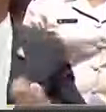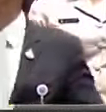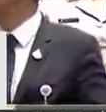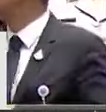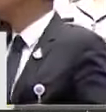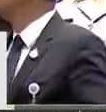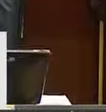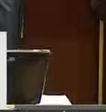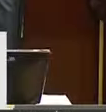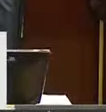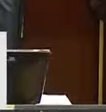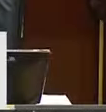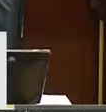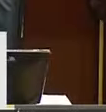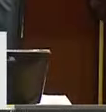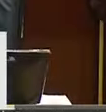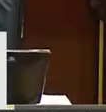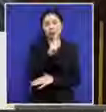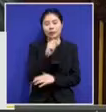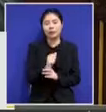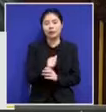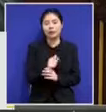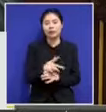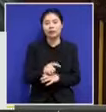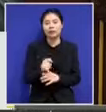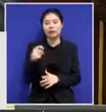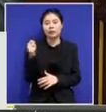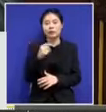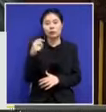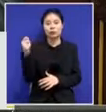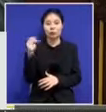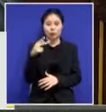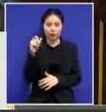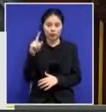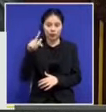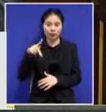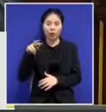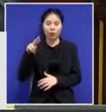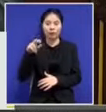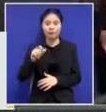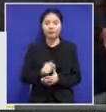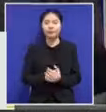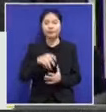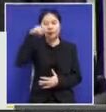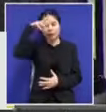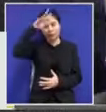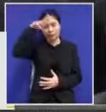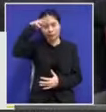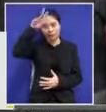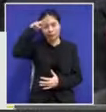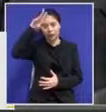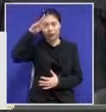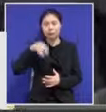จครับ 211นายทศพรทองสิริน ายธนาธรจึงรุ่งเรืองกิ